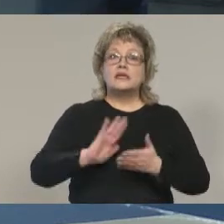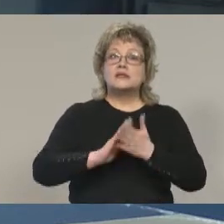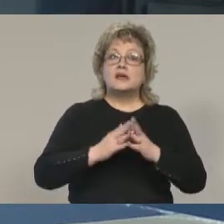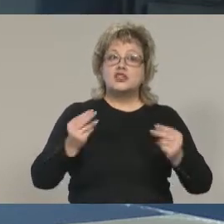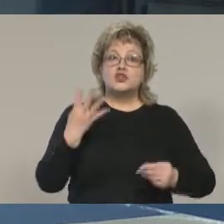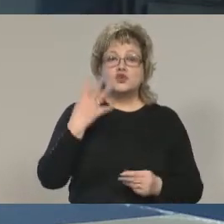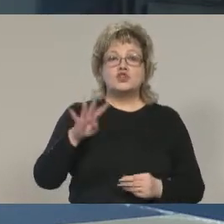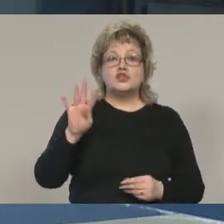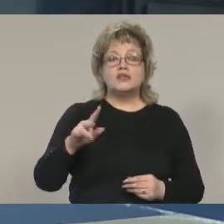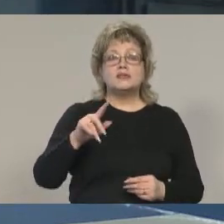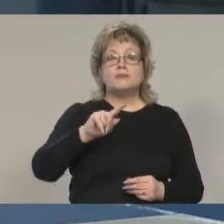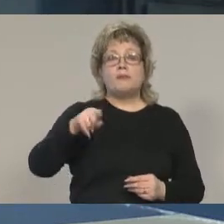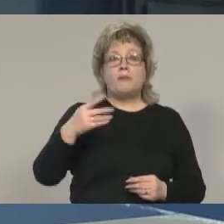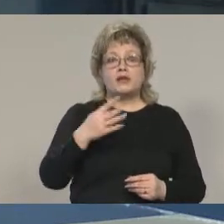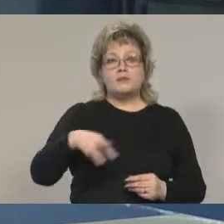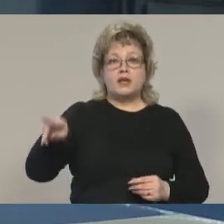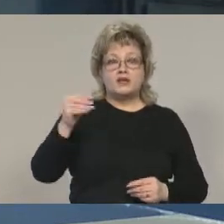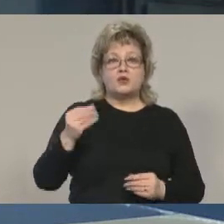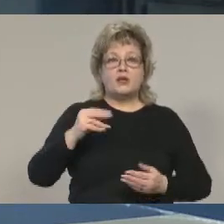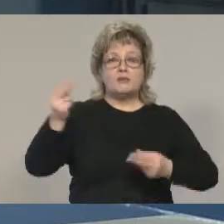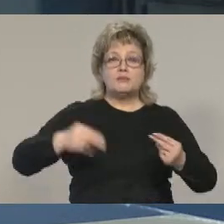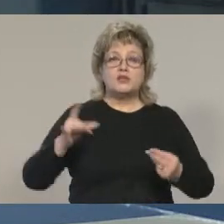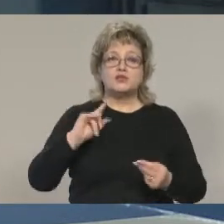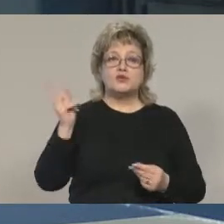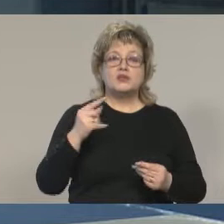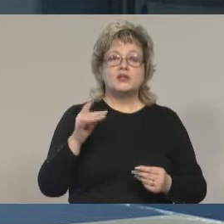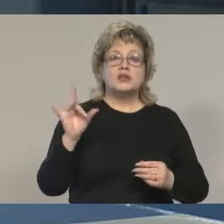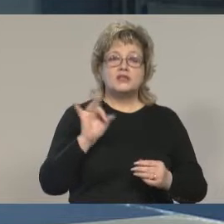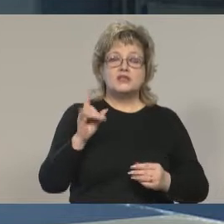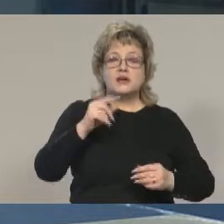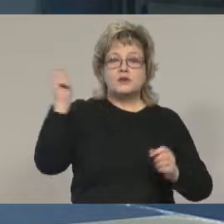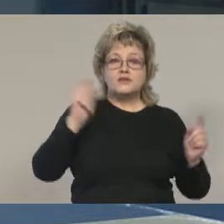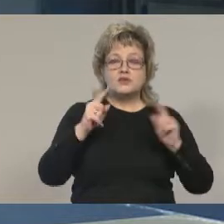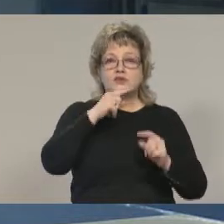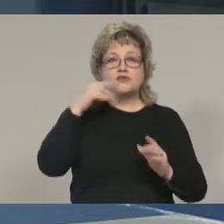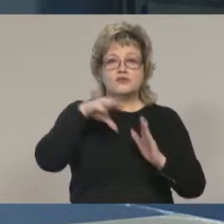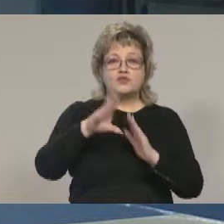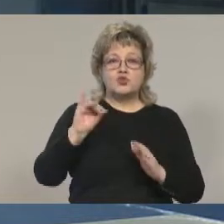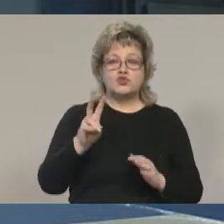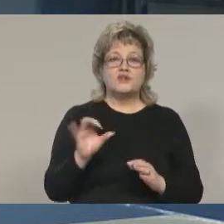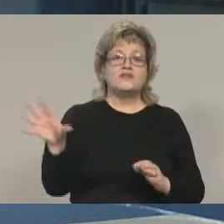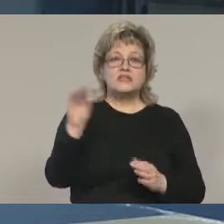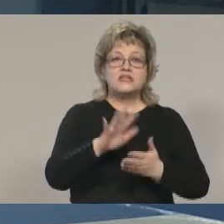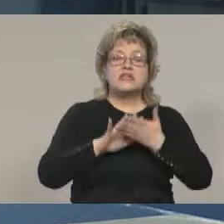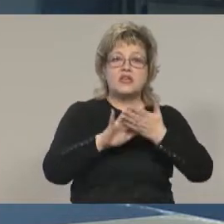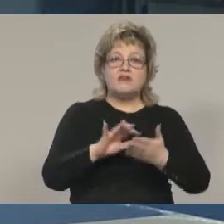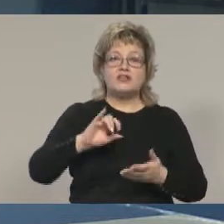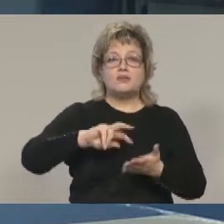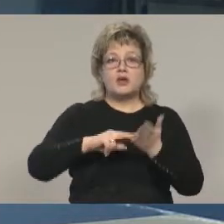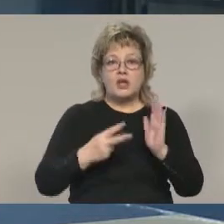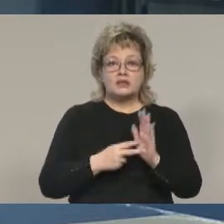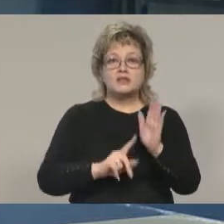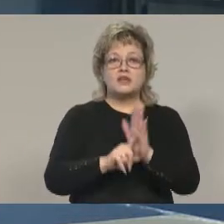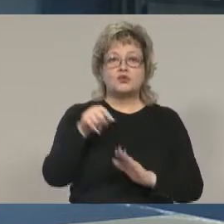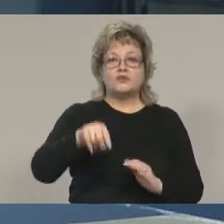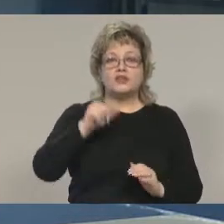Соглашение на 44,5 миллиарда рублей подписала Ростовская область на российском инвестиционном форуме в Сочи. Все заявленные инвестпроекты